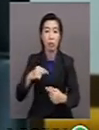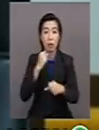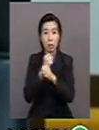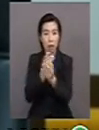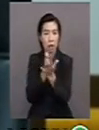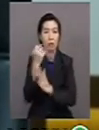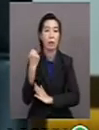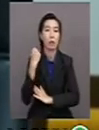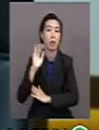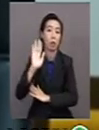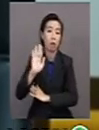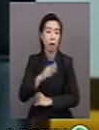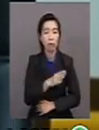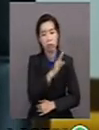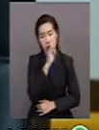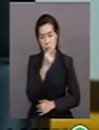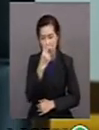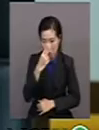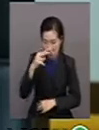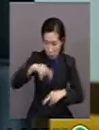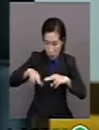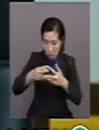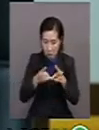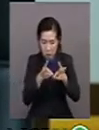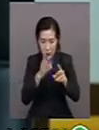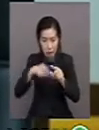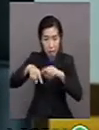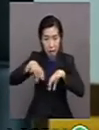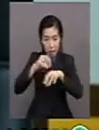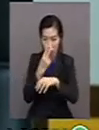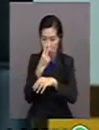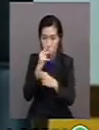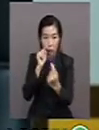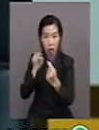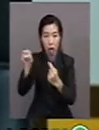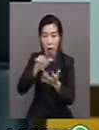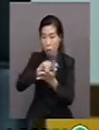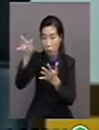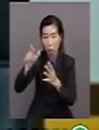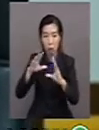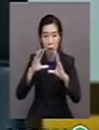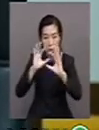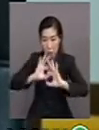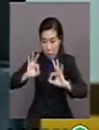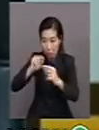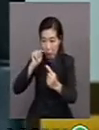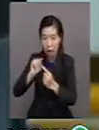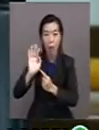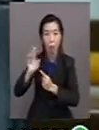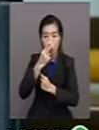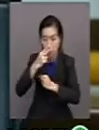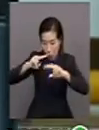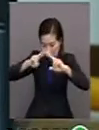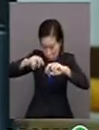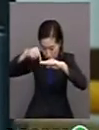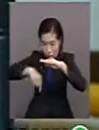งนะครับถ้าเราจะไปดำเนินการโดยวิธีหนึ่งวิธีใดความเหมาะสมกับความจำเป็นเนี่ยเดี๋ยวเราไปดูกันอีกทีให้ลึกๆหน่อยนะ